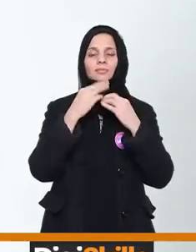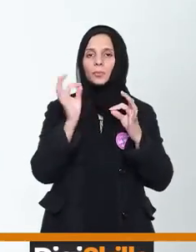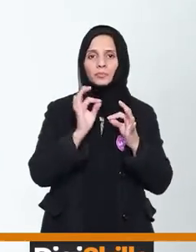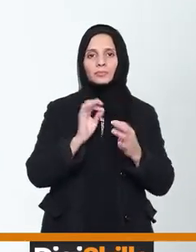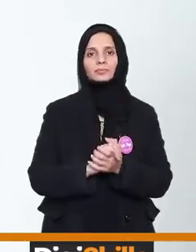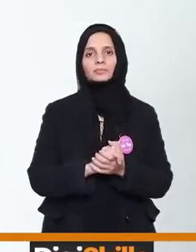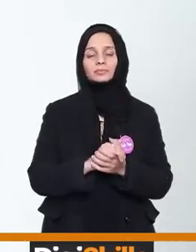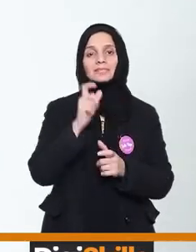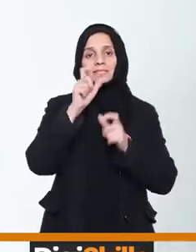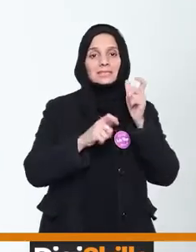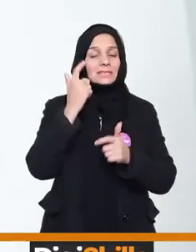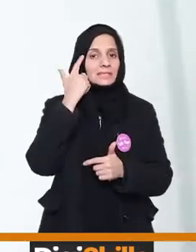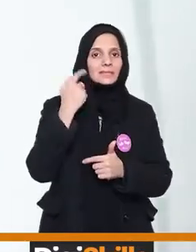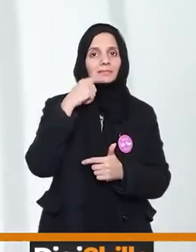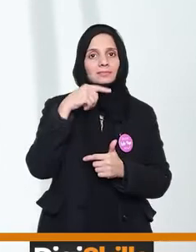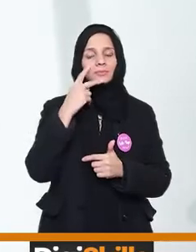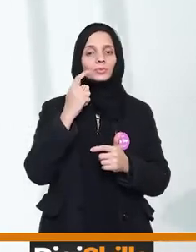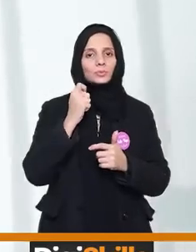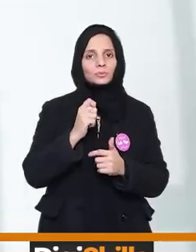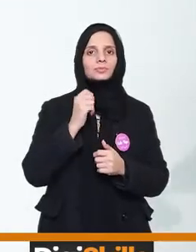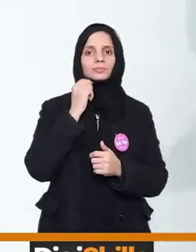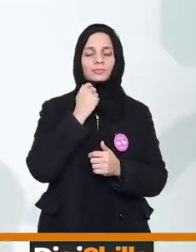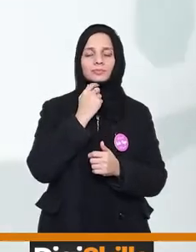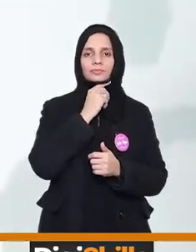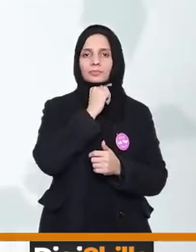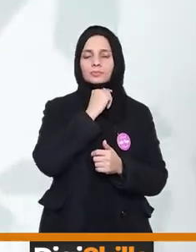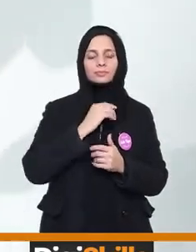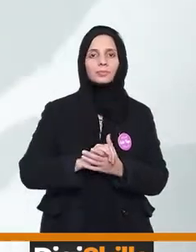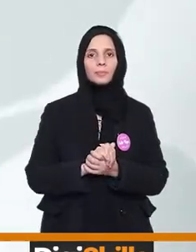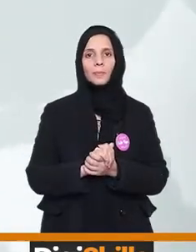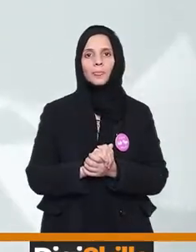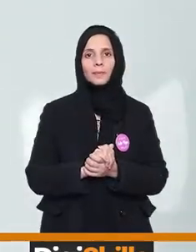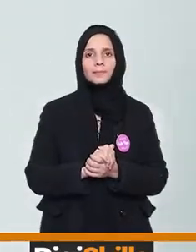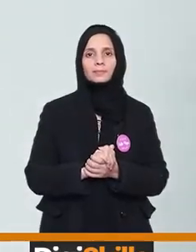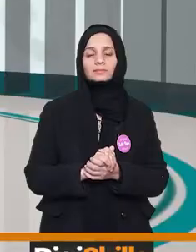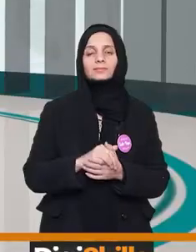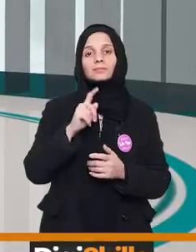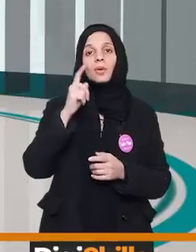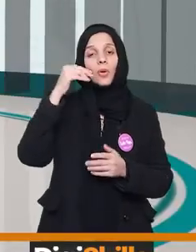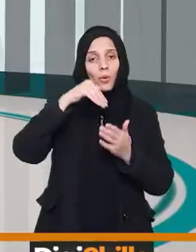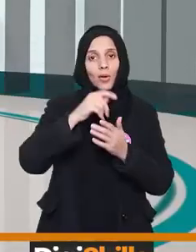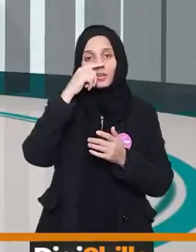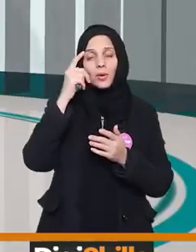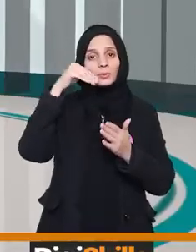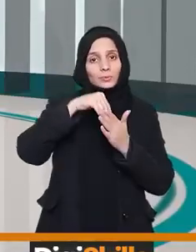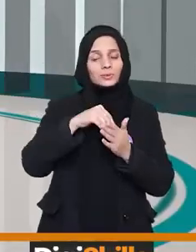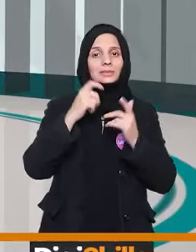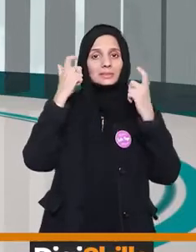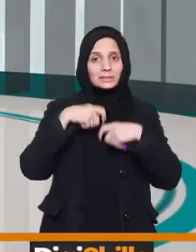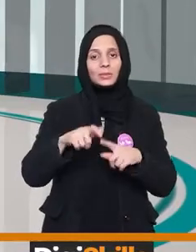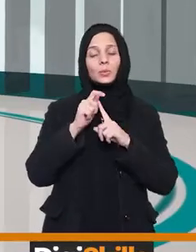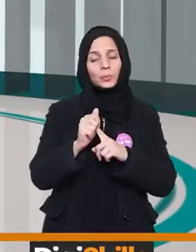نہیں ہوں گے۔ ایٹیچیوڈ سیٹس دی ٹون آف یور ورک۔ دوستو، ایٹیچیوڈ کا ہونا آپ